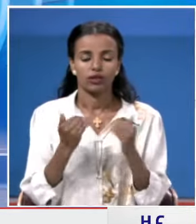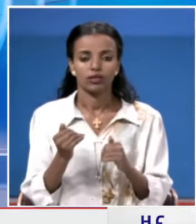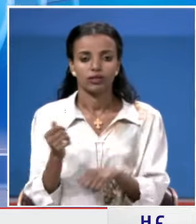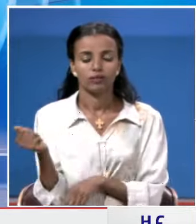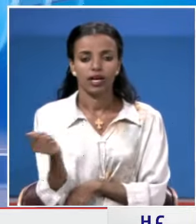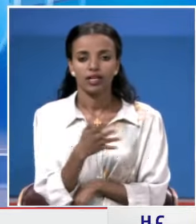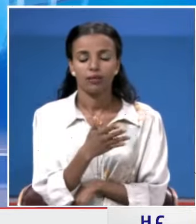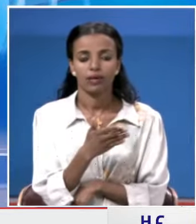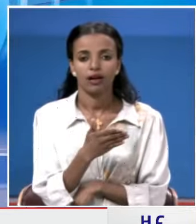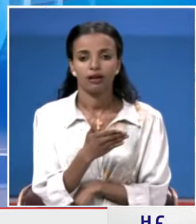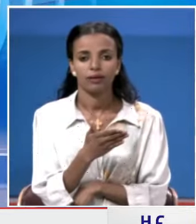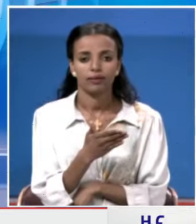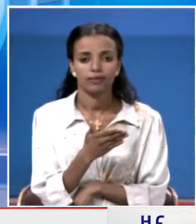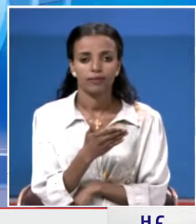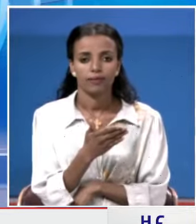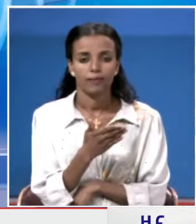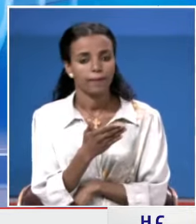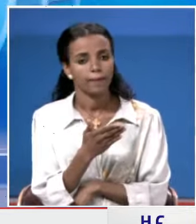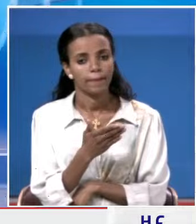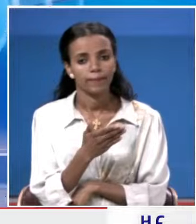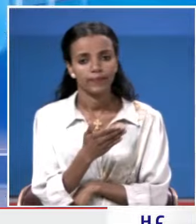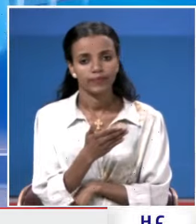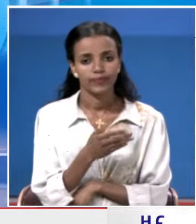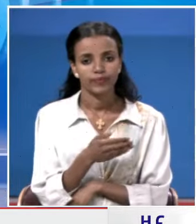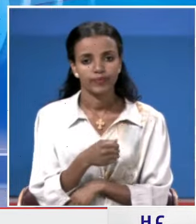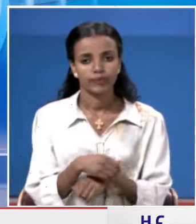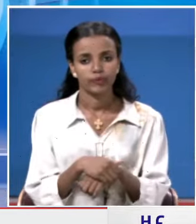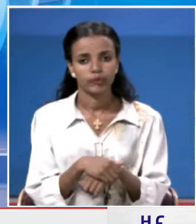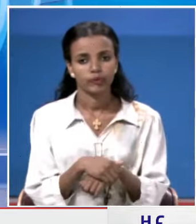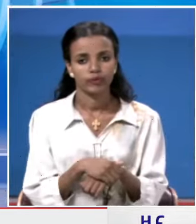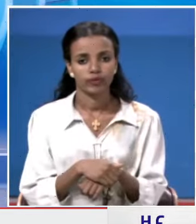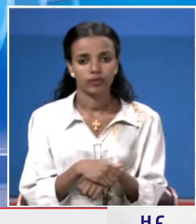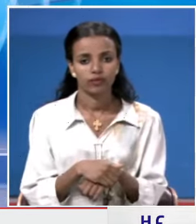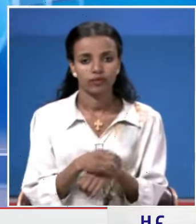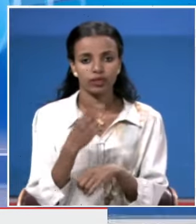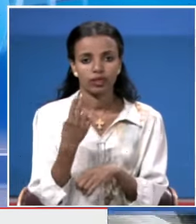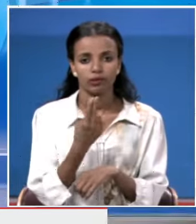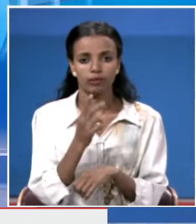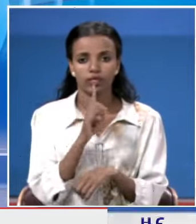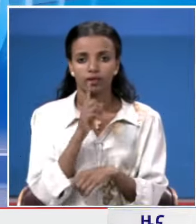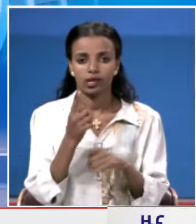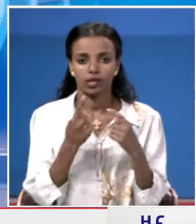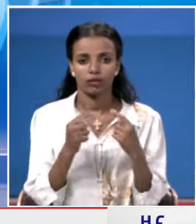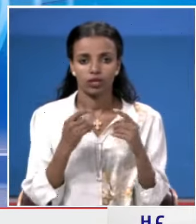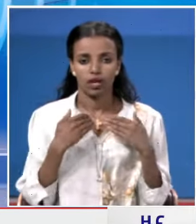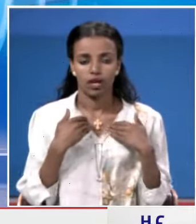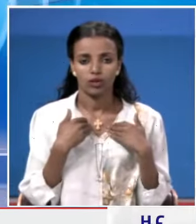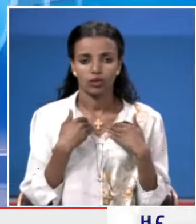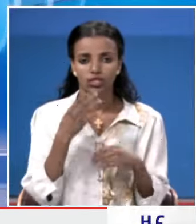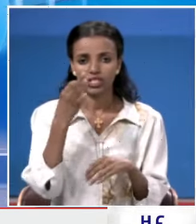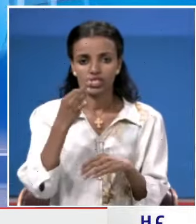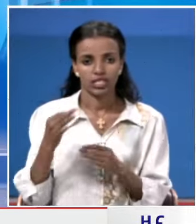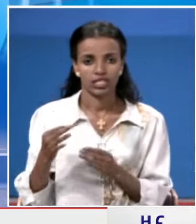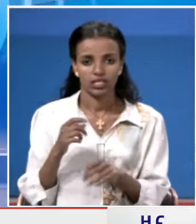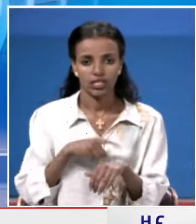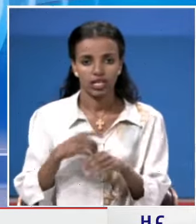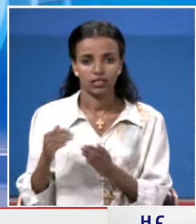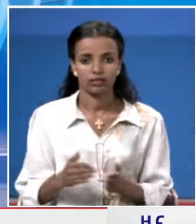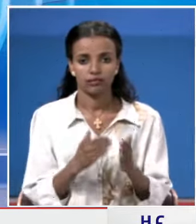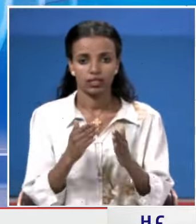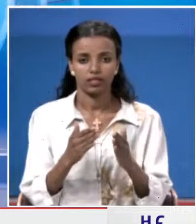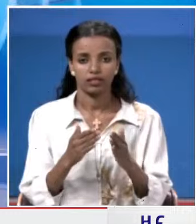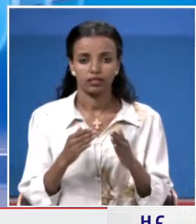ሄዶ ከሞጣ አውጥቶ ለመጠቀም ነው እየሞከራለ። 9 ሰዓት መንገድ እንሄዳለ፣ 7 ሰዓት